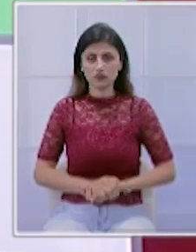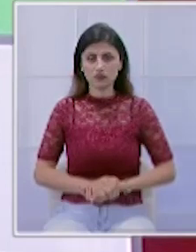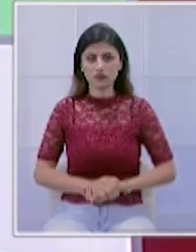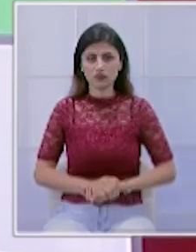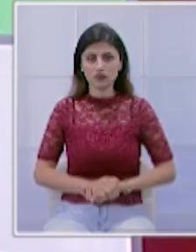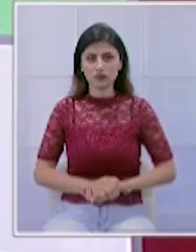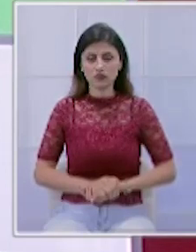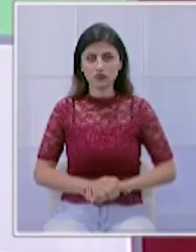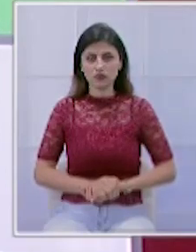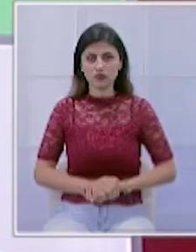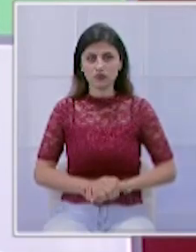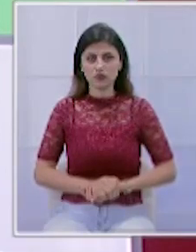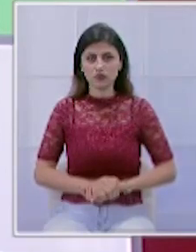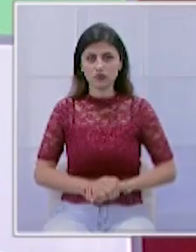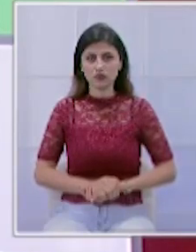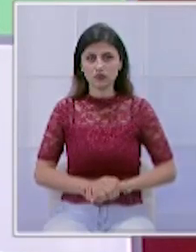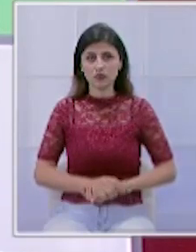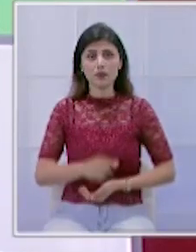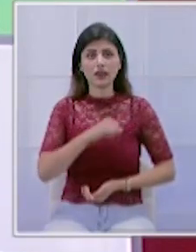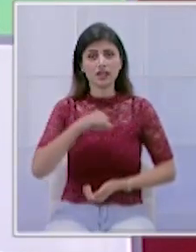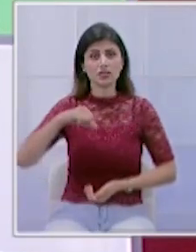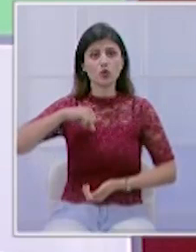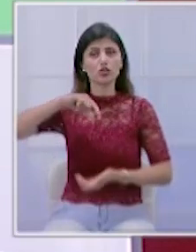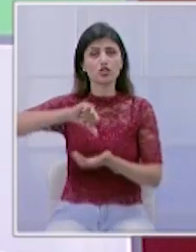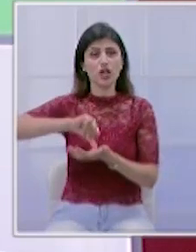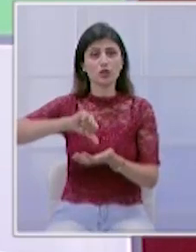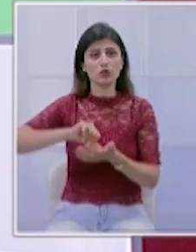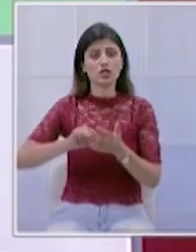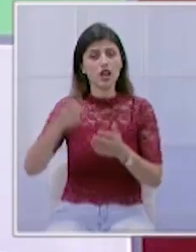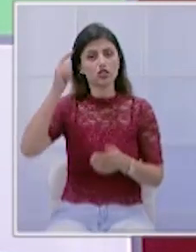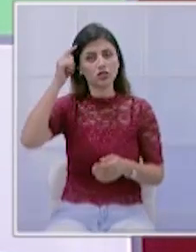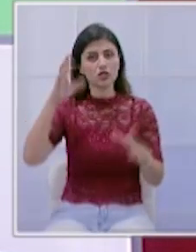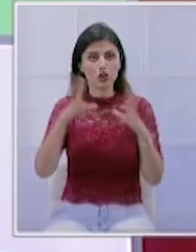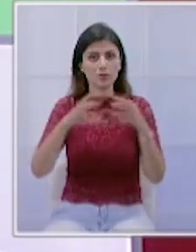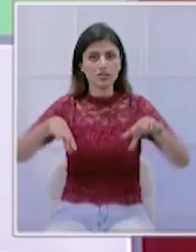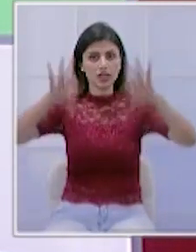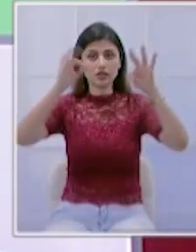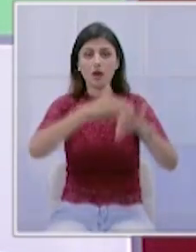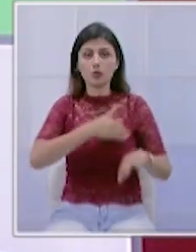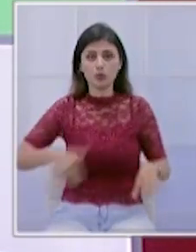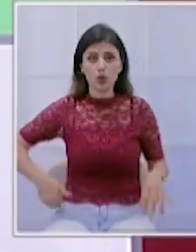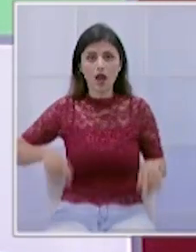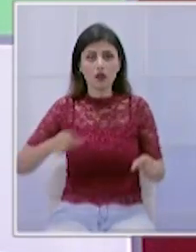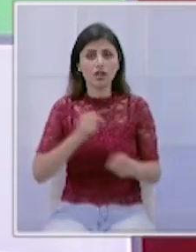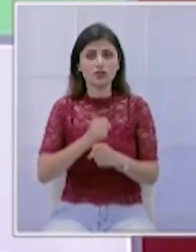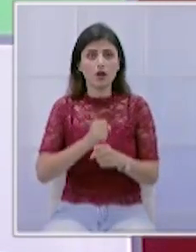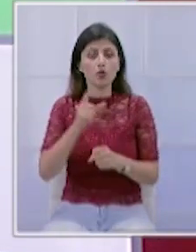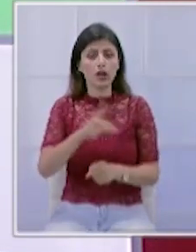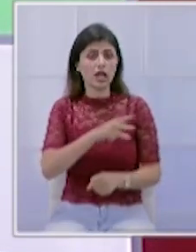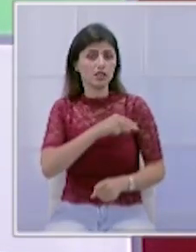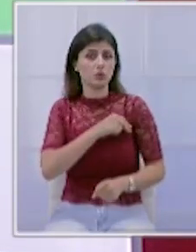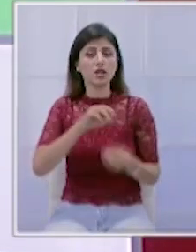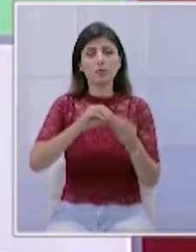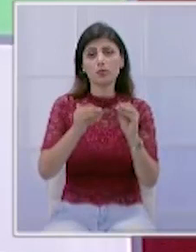Singurul centru de știință din România se găsește la București. Acesta a fost creat ca un răspuns la problemele stringente din sistemul de